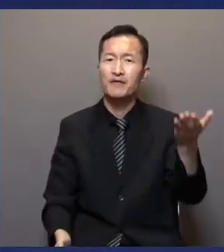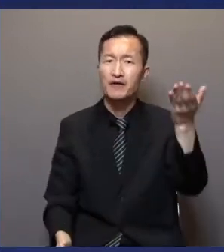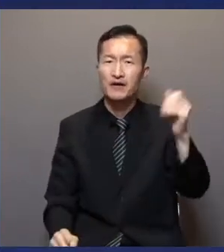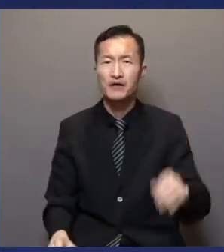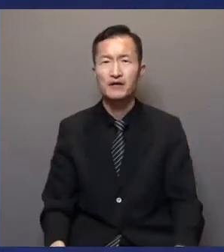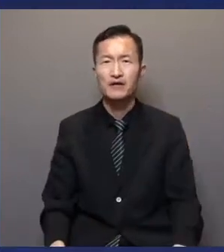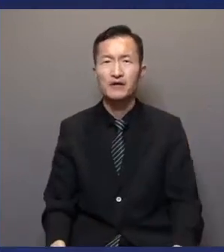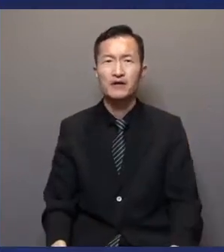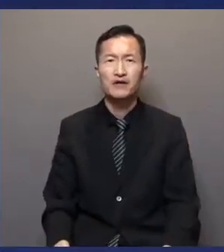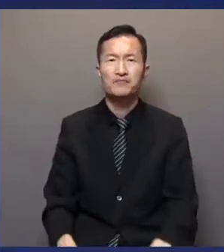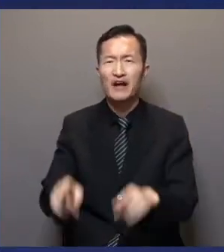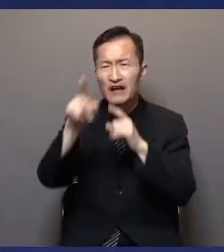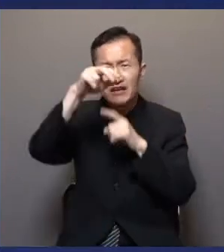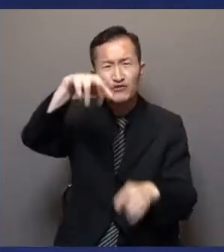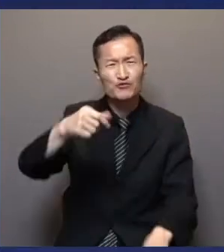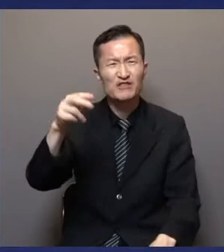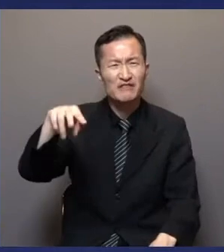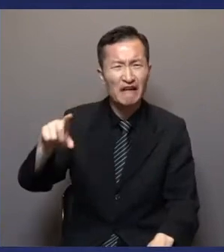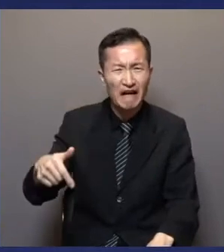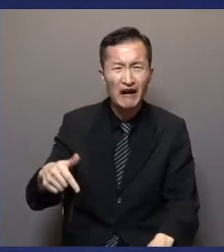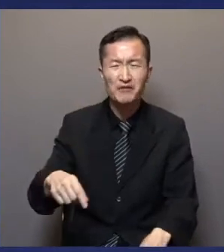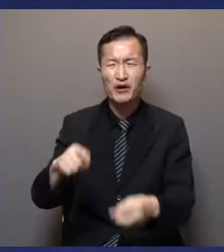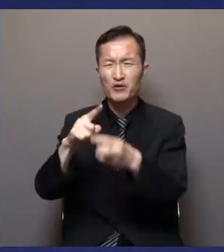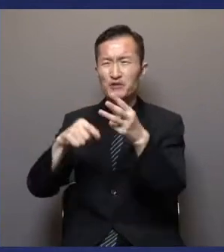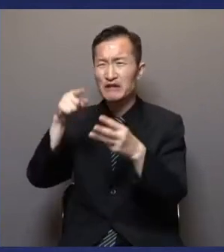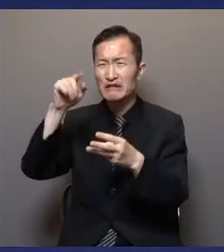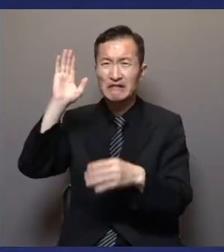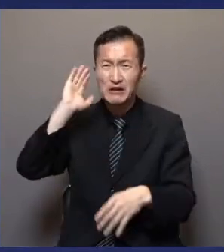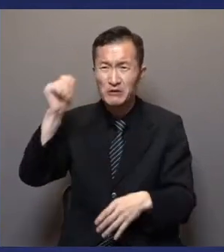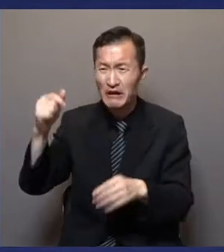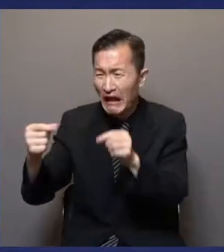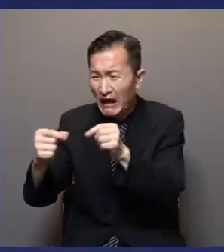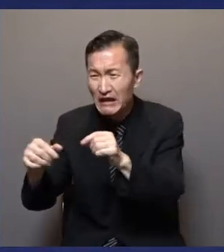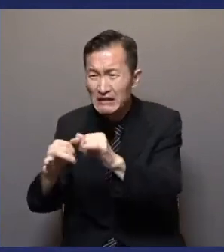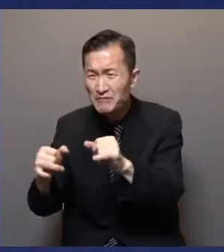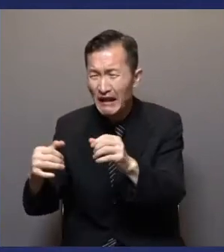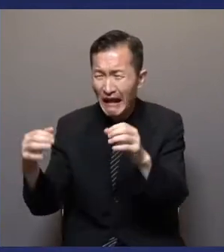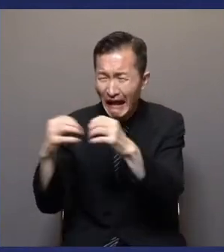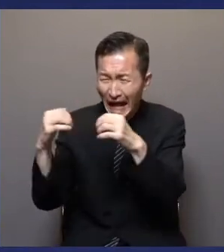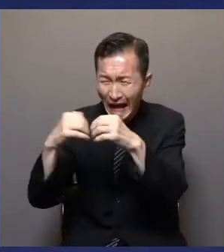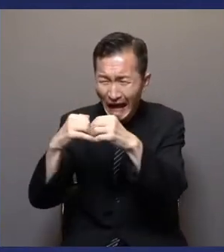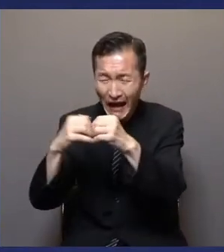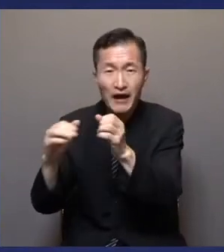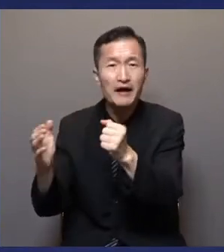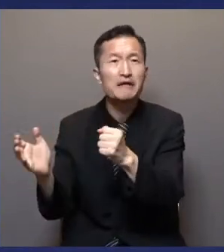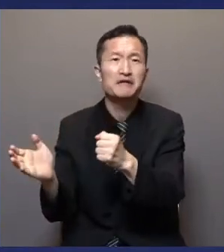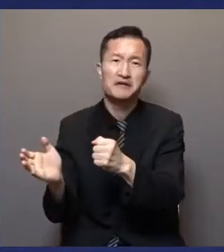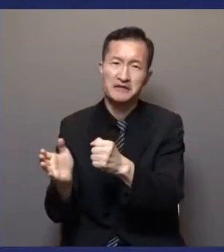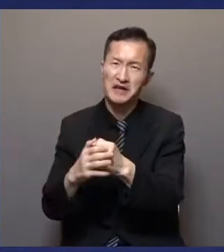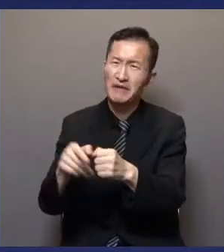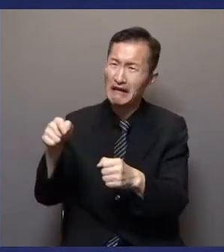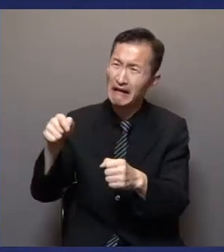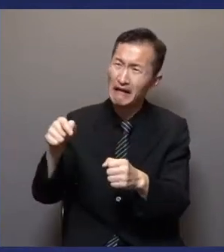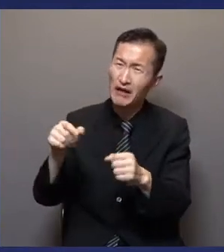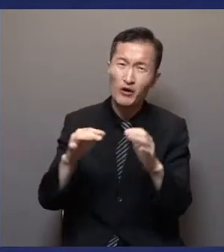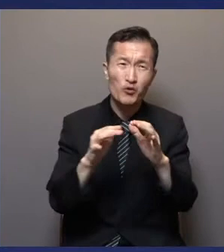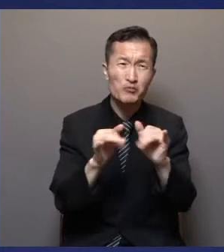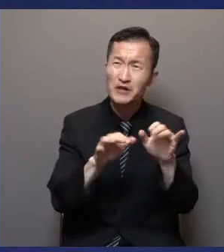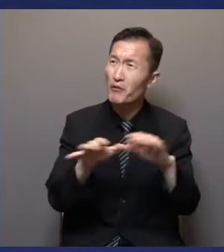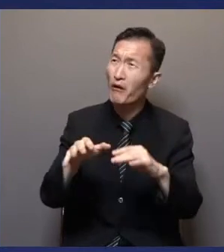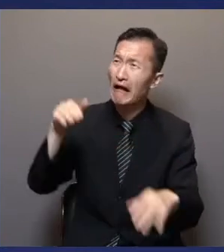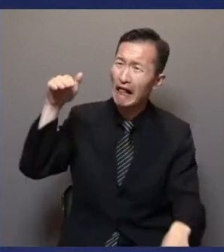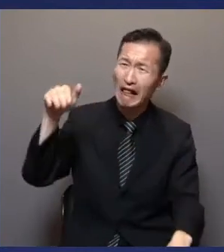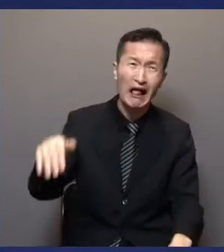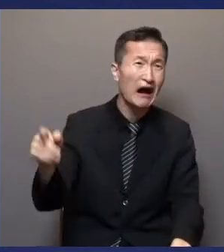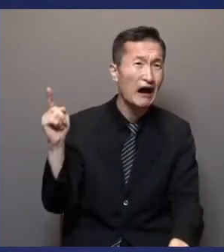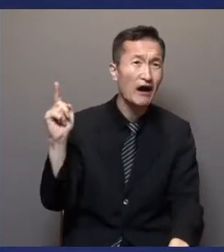이준석의 드자비 싸움을 하다 보니 지지율이 곤두박질친 덕분이기도 합니다. 혹시 여러분 그래서 아 우리가